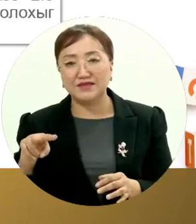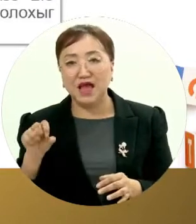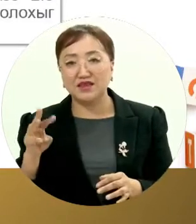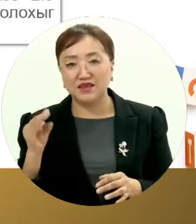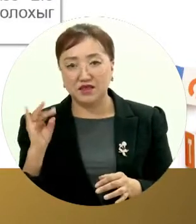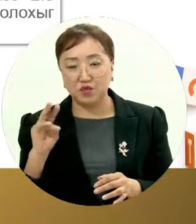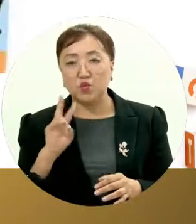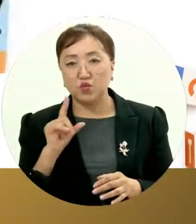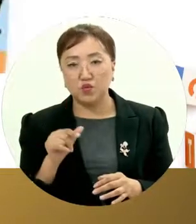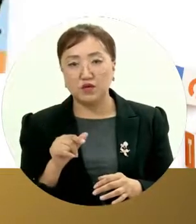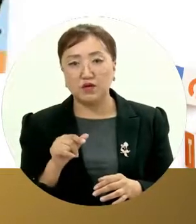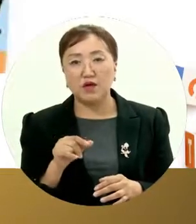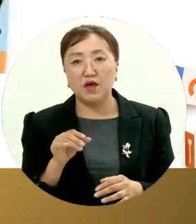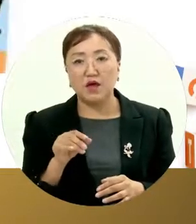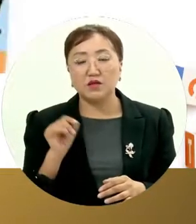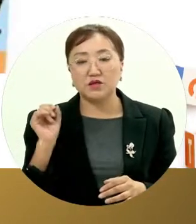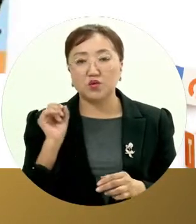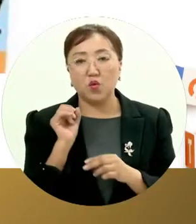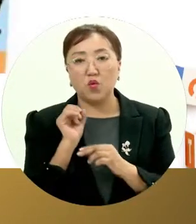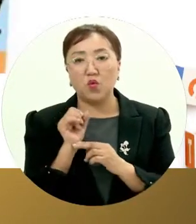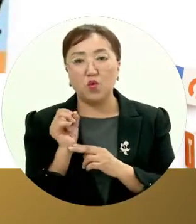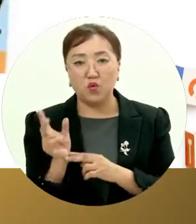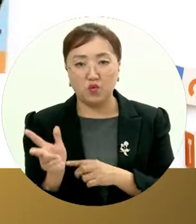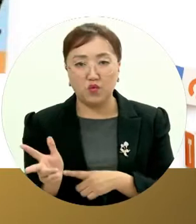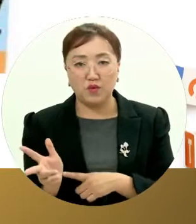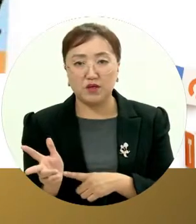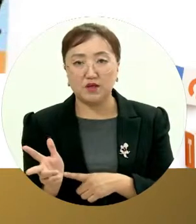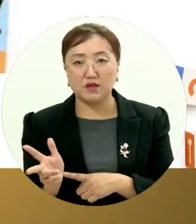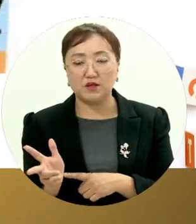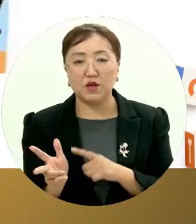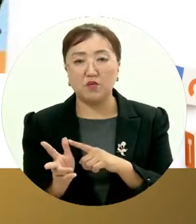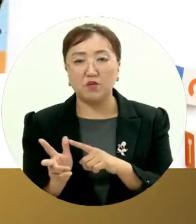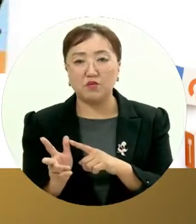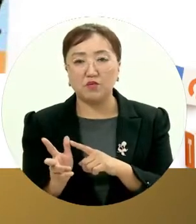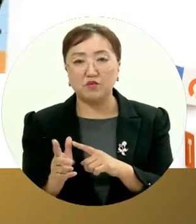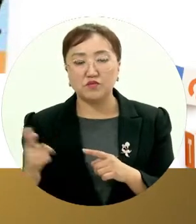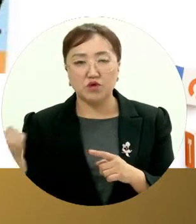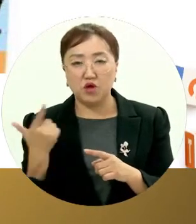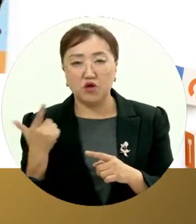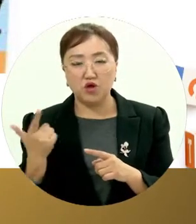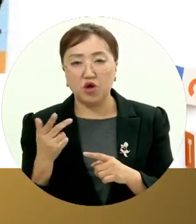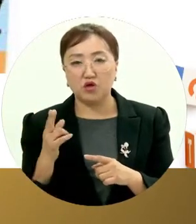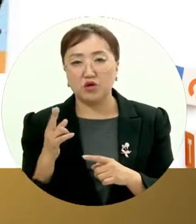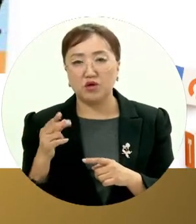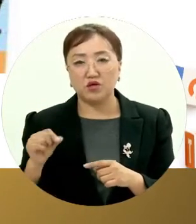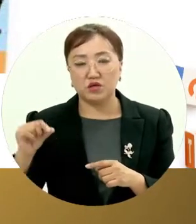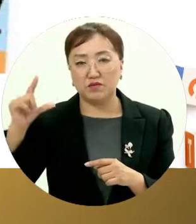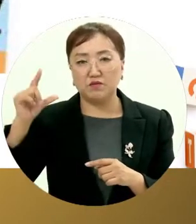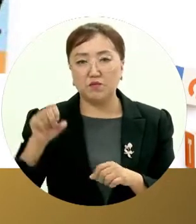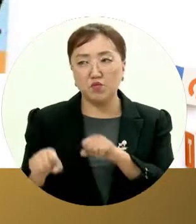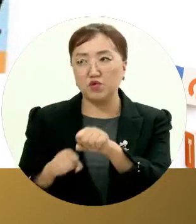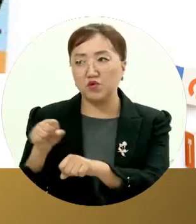латин үг. За энэ инфляцийн төрлүүд нь бол гурван хэмжээгээр явагддаг, цогоо, хэтрүү